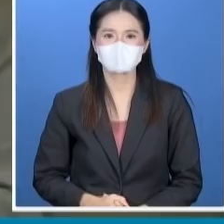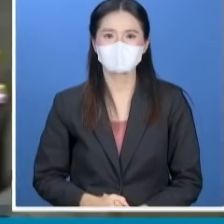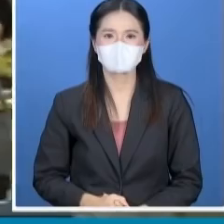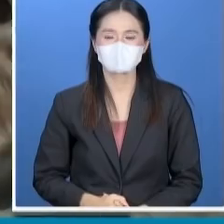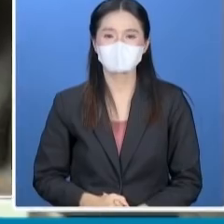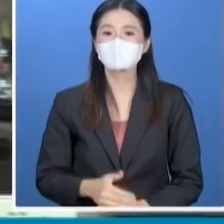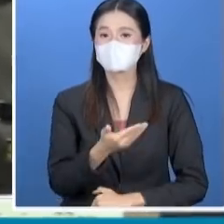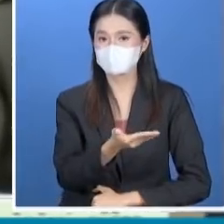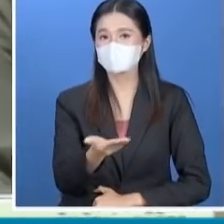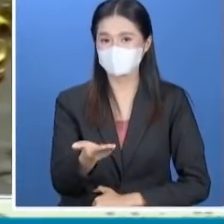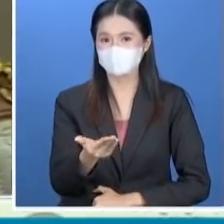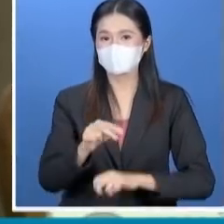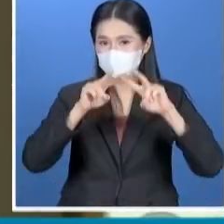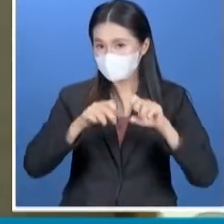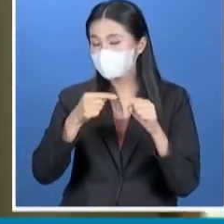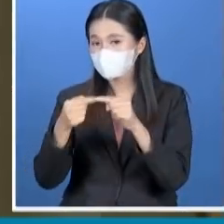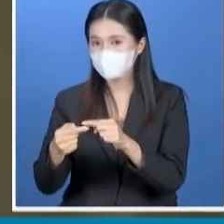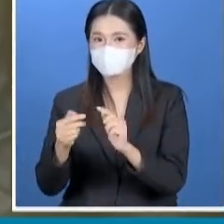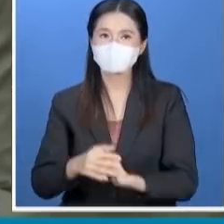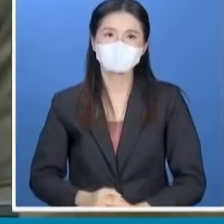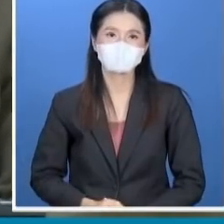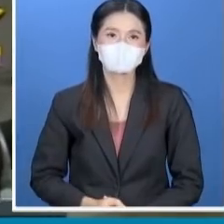เดี๋ยวเชิญผู้การสืบต